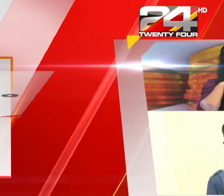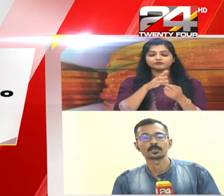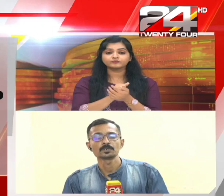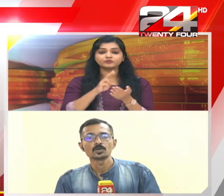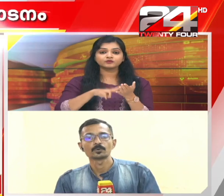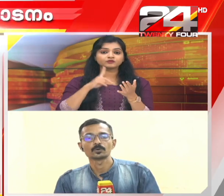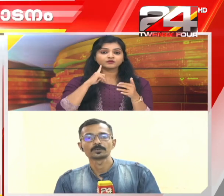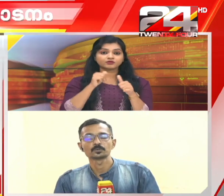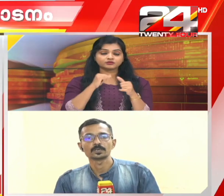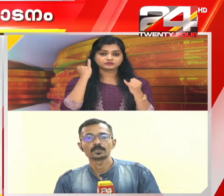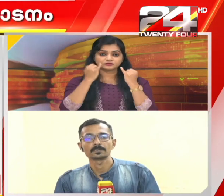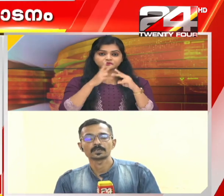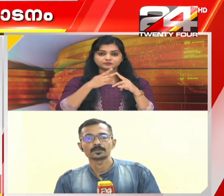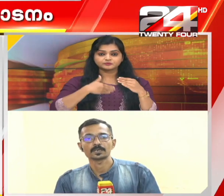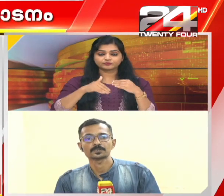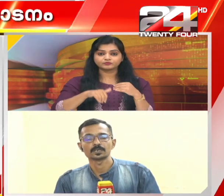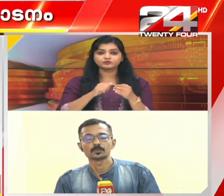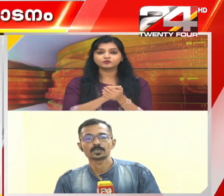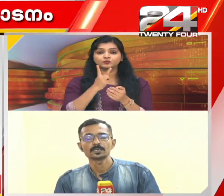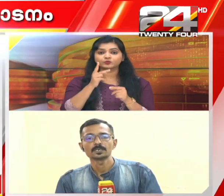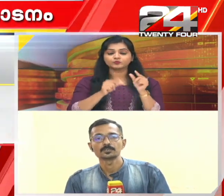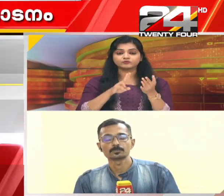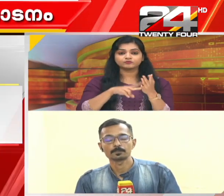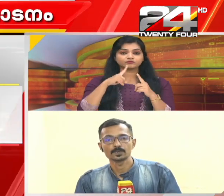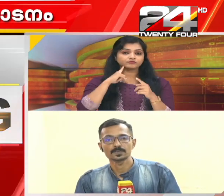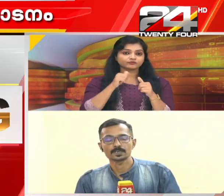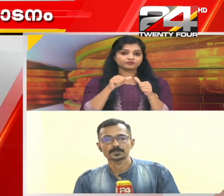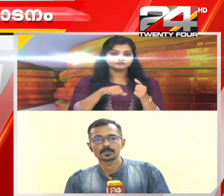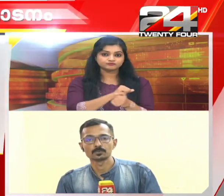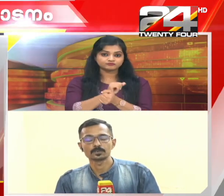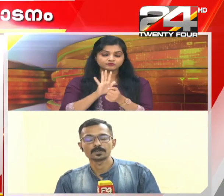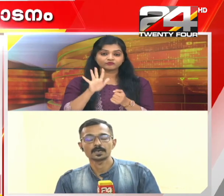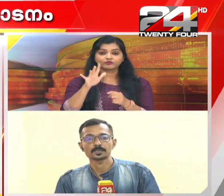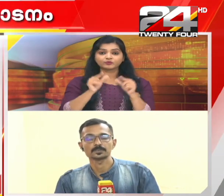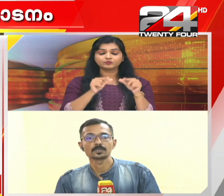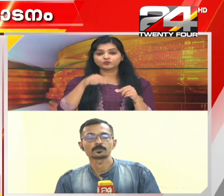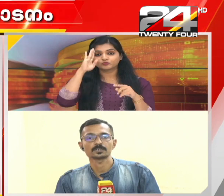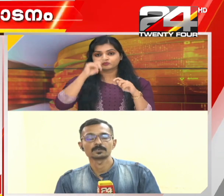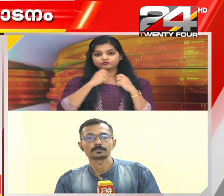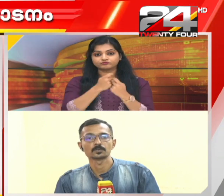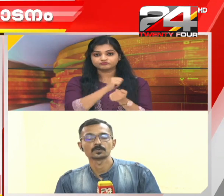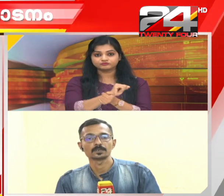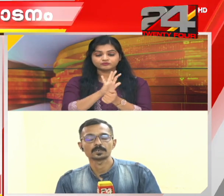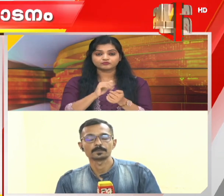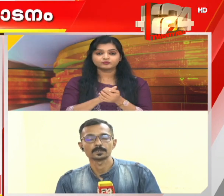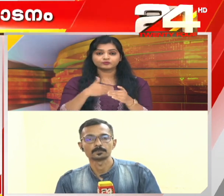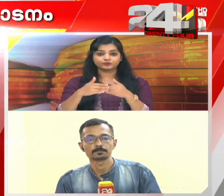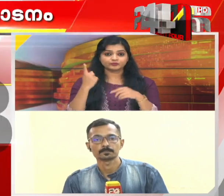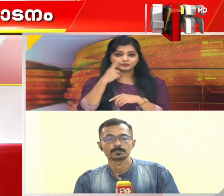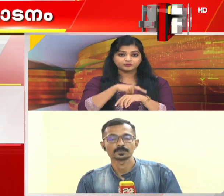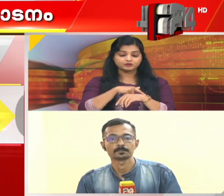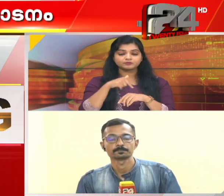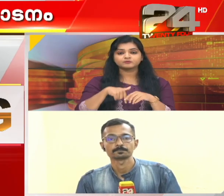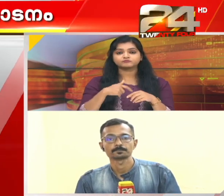എന്തായാലും പുരോഗമിക്കുന്നുണ്ട്. രണ്ടുപേർ എൻ ഐ എയുടെ കസ്റ്റഡിയിലുണ്ട്, 5 പേർ പോലീസിന്റെ കസ്റ്റഡിയിലുമുണ്ട്. ഇവരുടെ അറസ്റ്റുകൾ ഒരുപക്ഷെ വരും മണിക്കൂറുകളിൽ രേഖപ്പെടുത്തിയേക്കും.